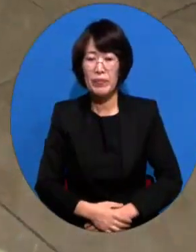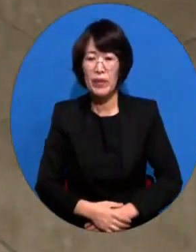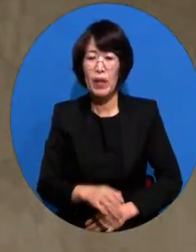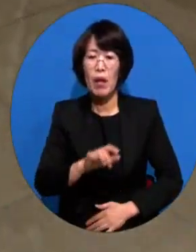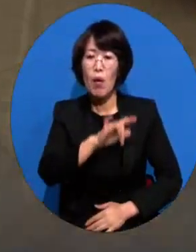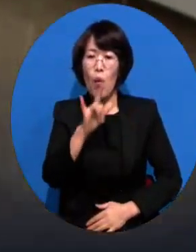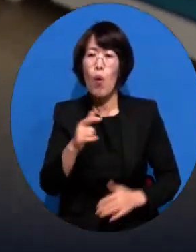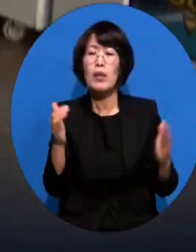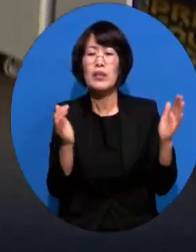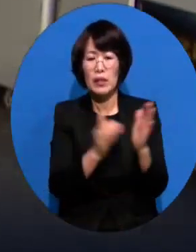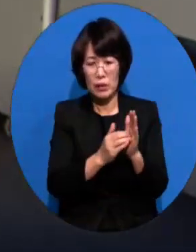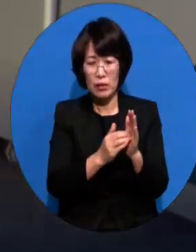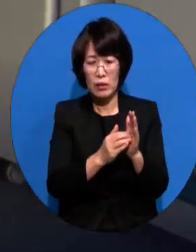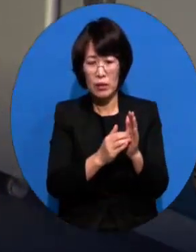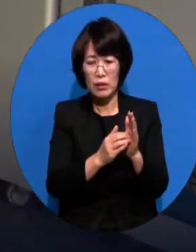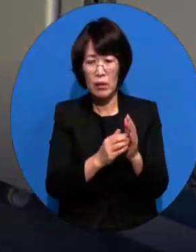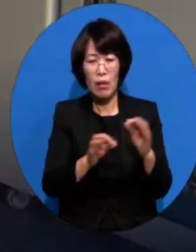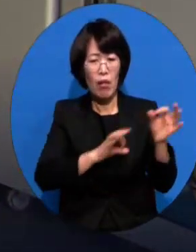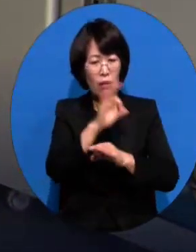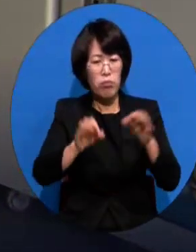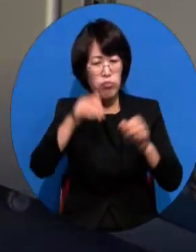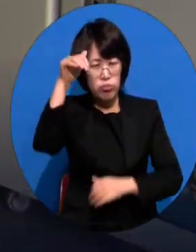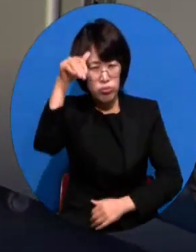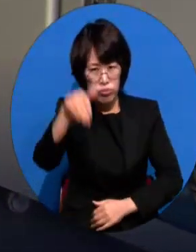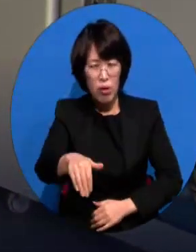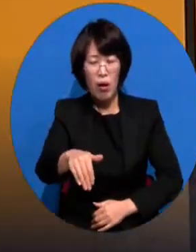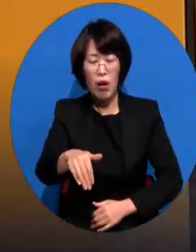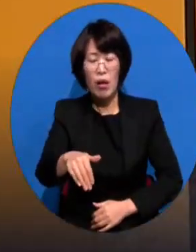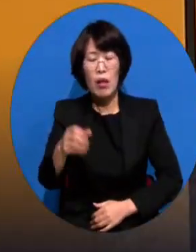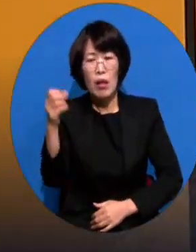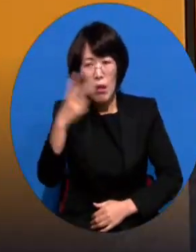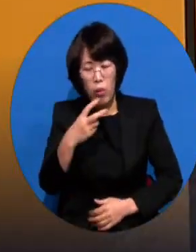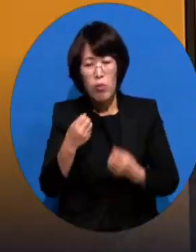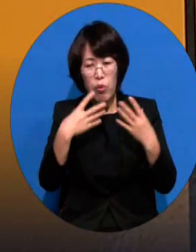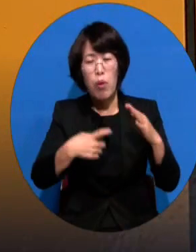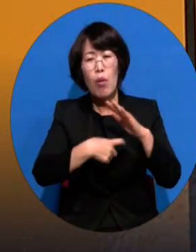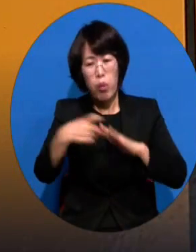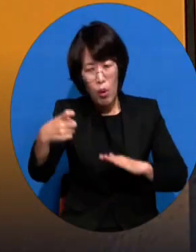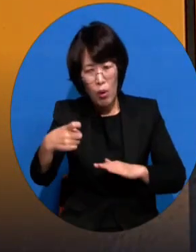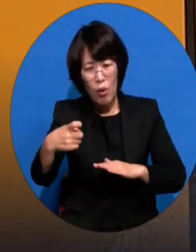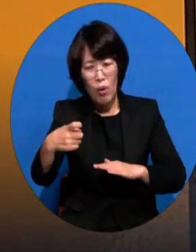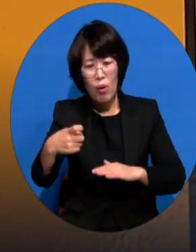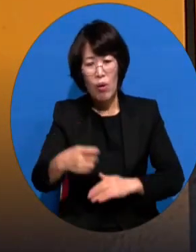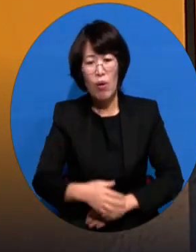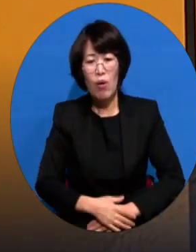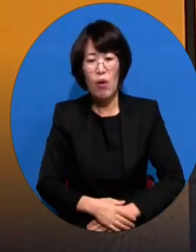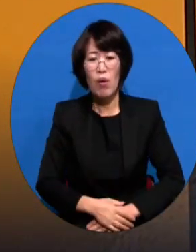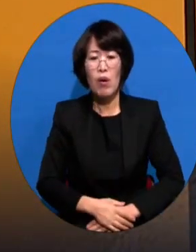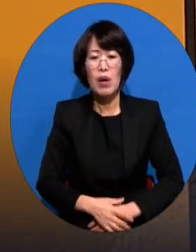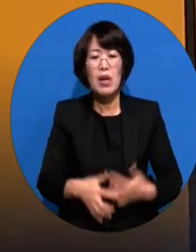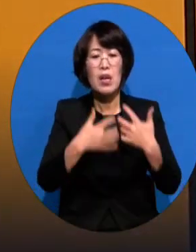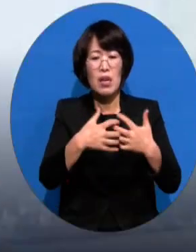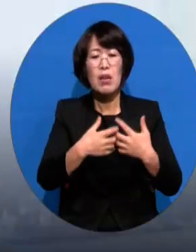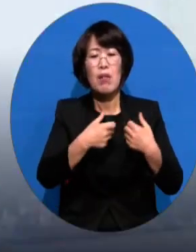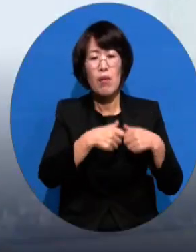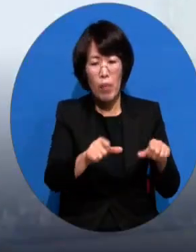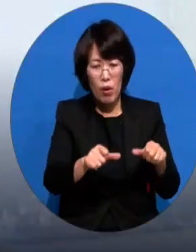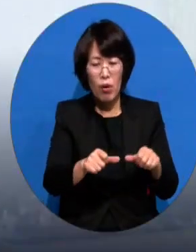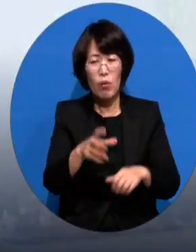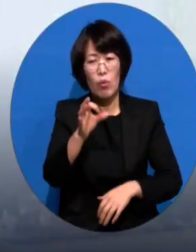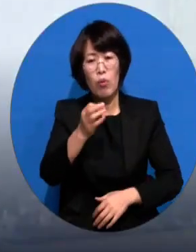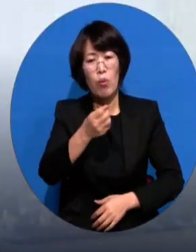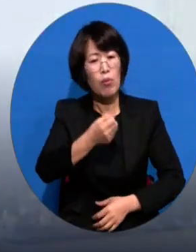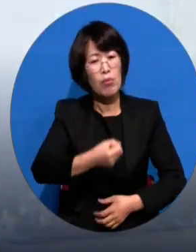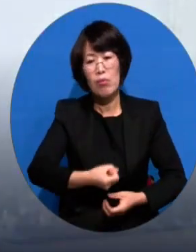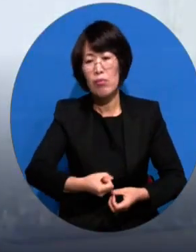코로나 끝나고 나서 이제 경기까지 침체된 상황에서 이렇게 또 도둑까지 들어가지고